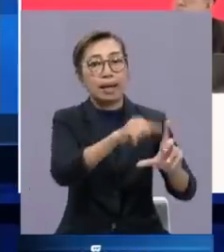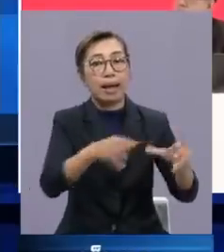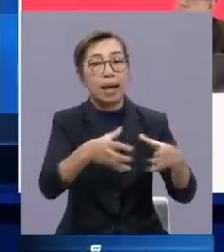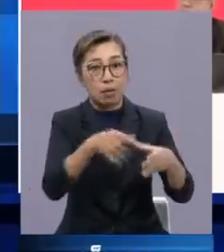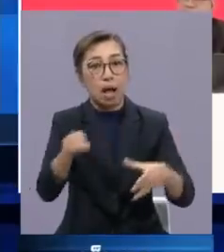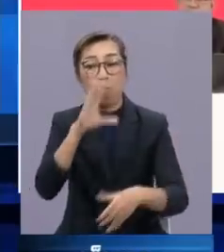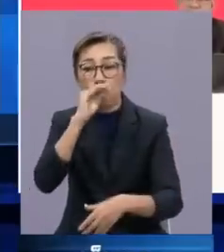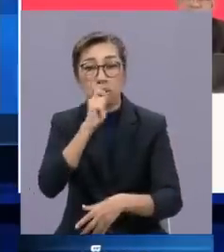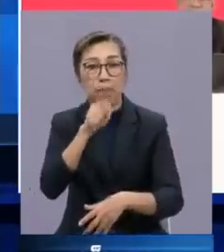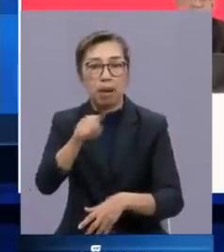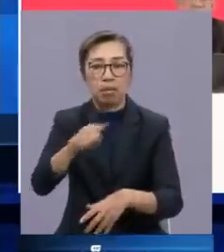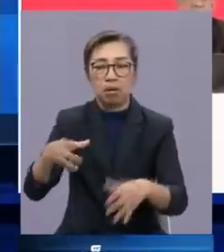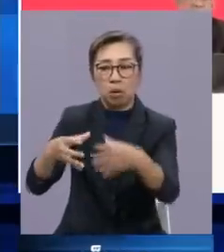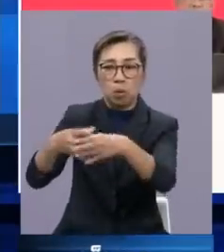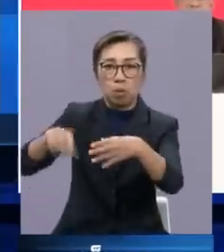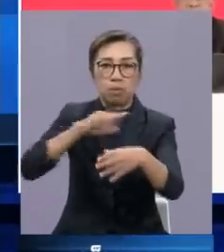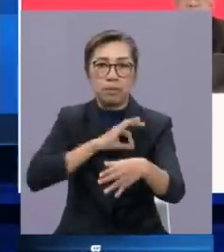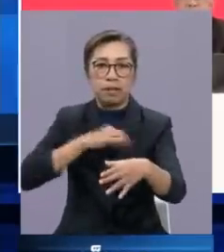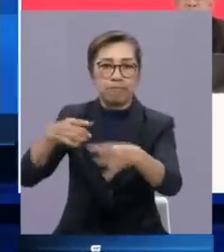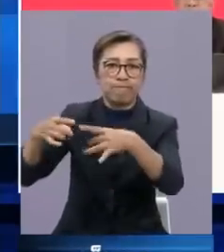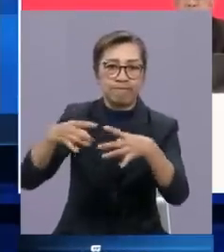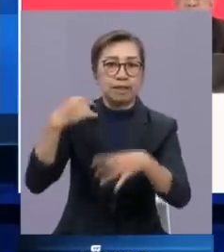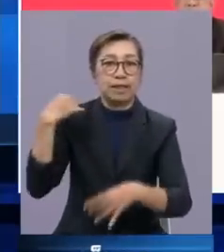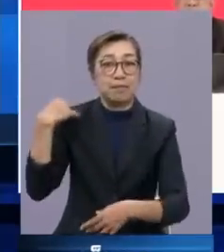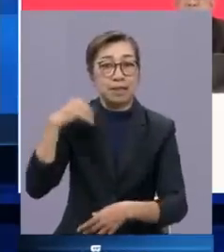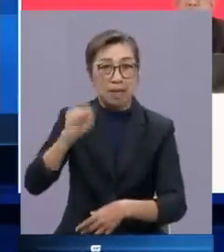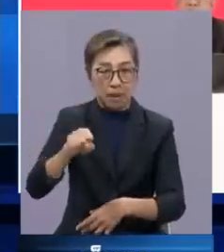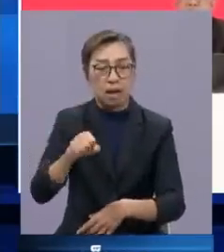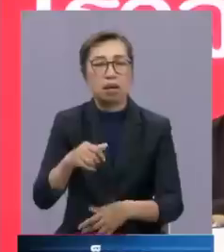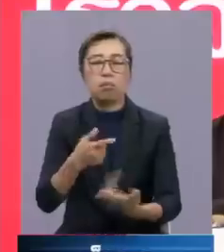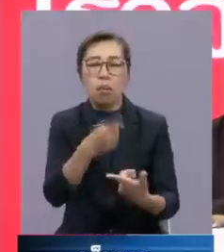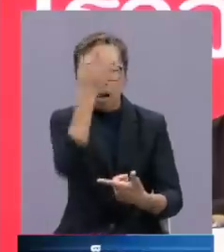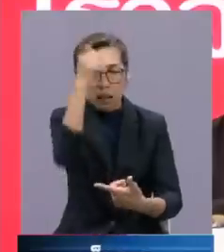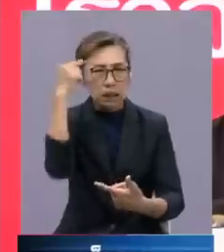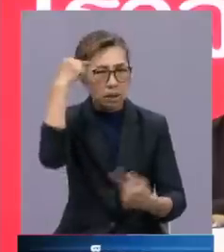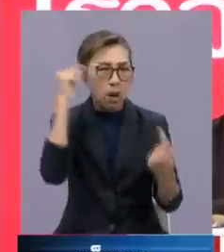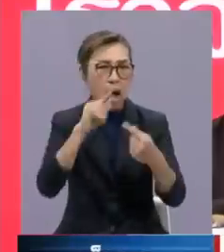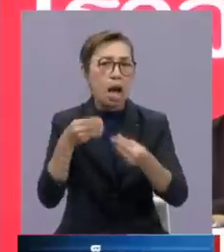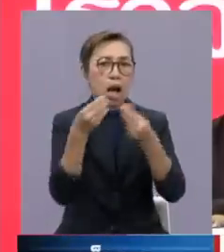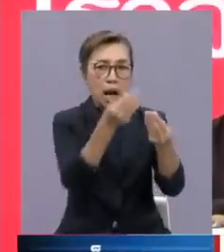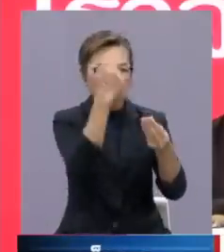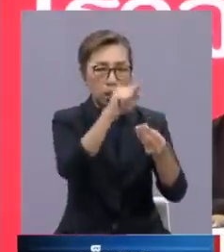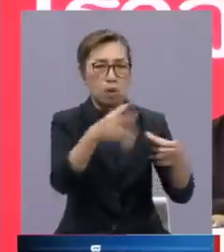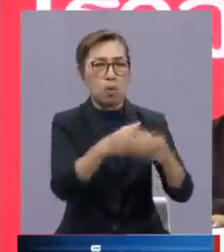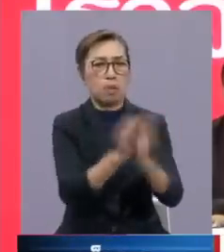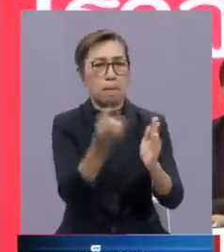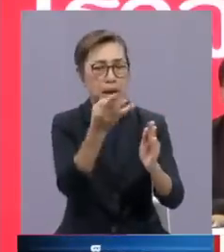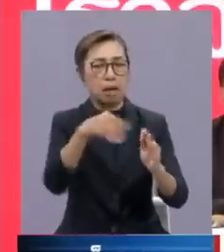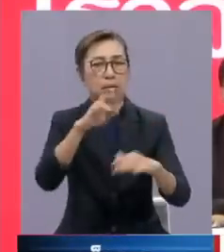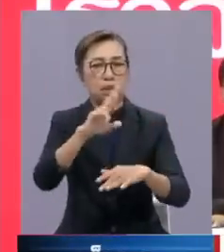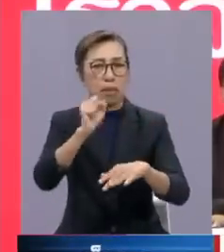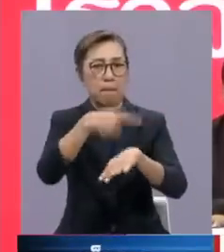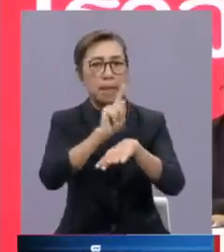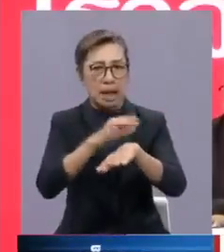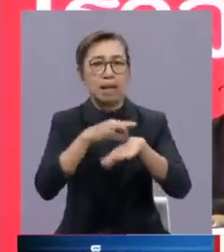ยืนยันในเรื่องของพรรคอันดับหนึ่งที่ควรจะได้ตำแหน่งนี้แต่ในขณะเดียวกันตามที่เราได้เล่ามาแล้วว่าสมาชิกพรรคหลายคนก็ไ